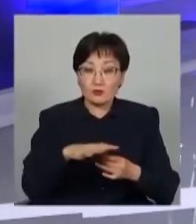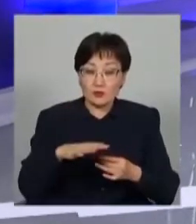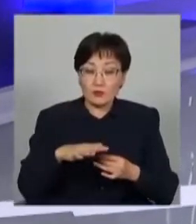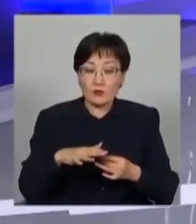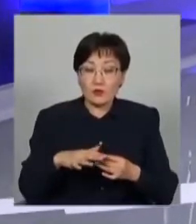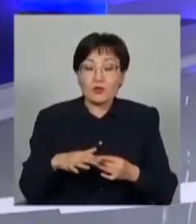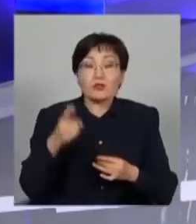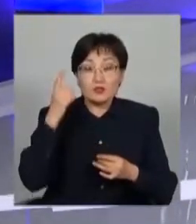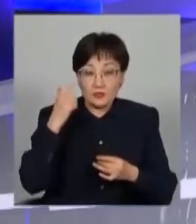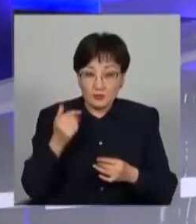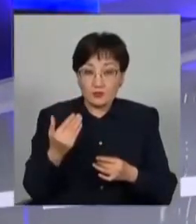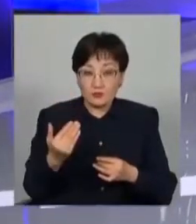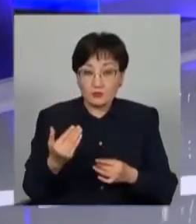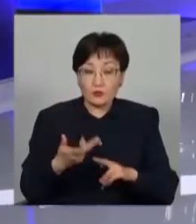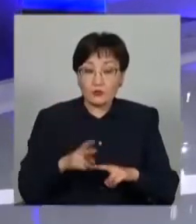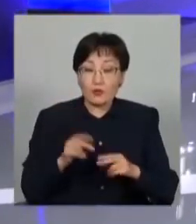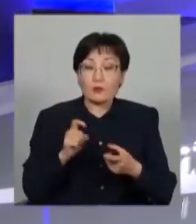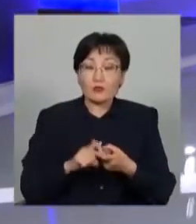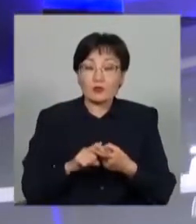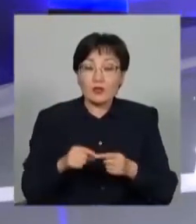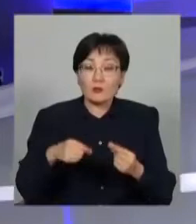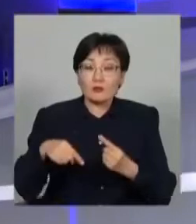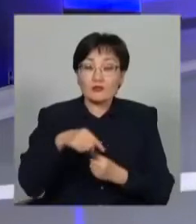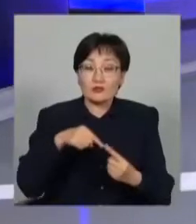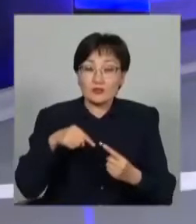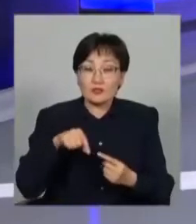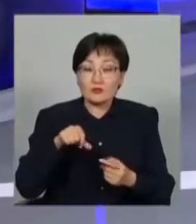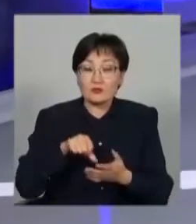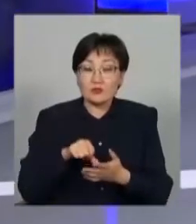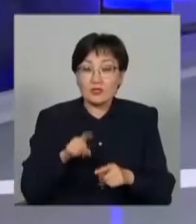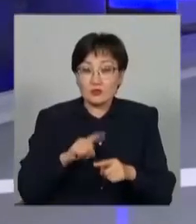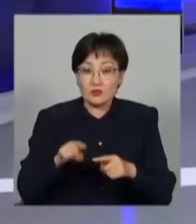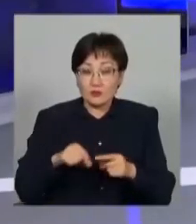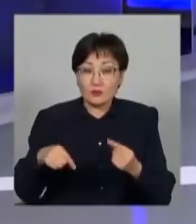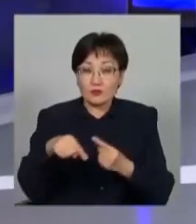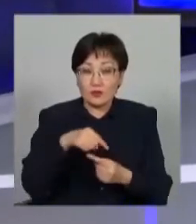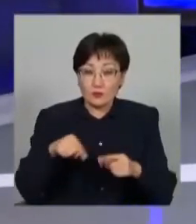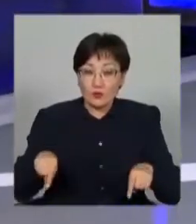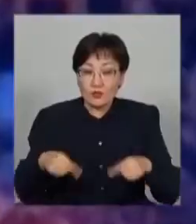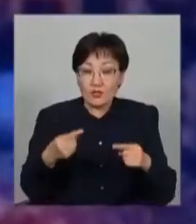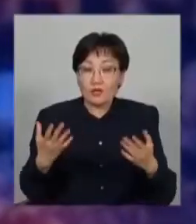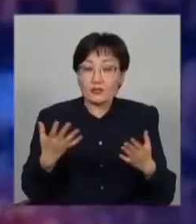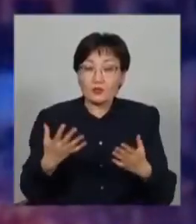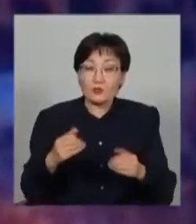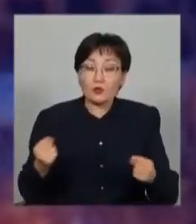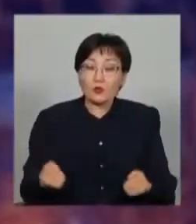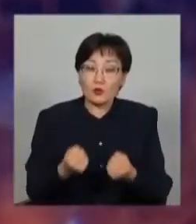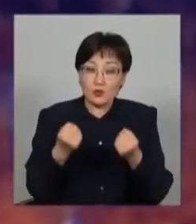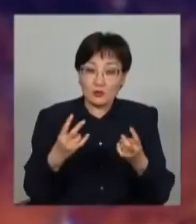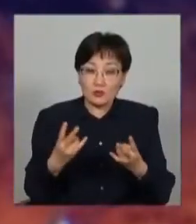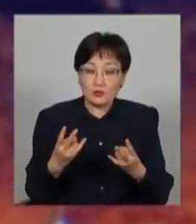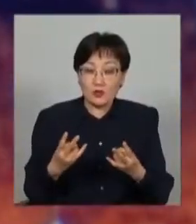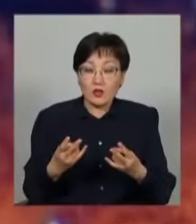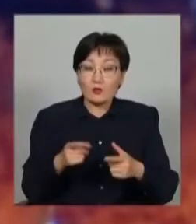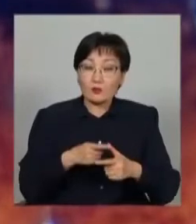жақын таныссыз. Енді осы тұрғыда ондағы бизнес өкілдерінің тез арада кәсібінен нәсіп табу үшін қандай тағы да қолдау қажет оларға?